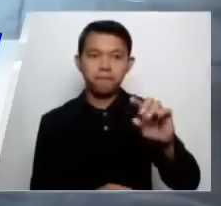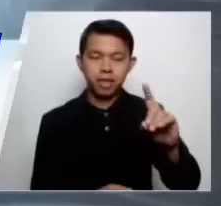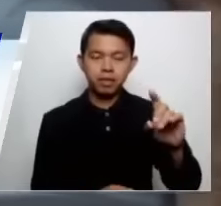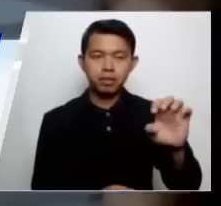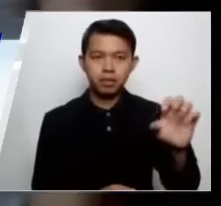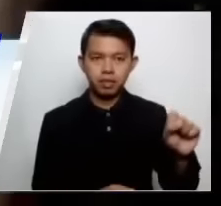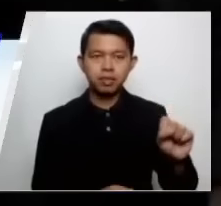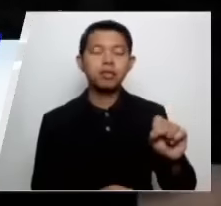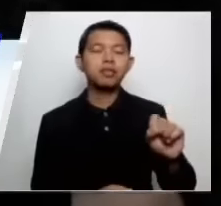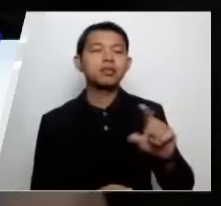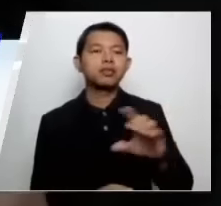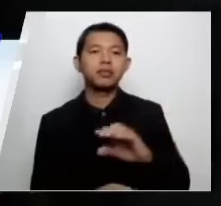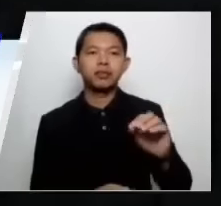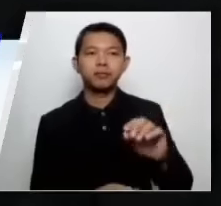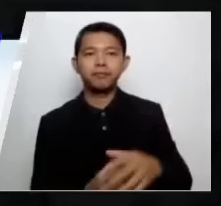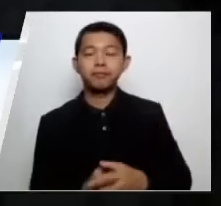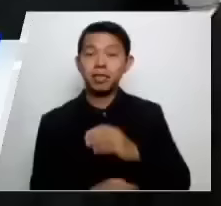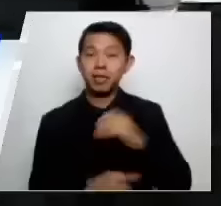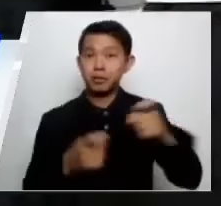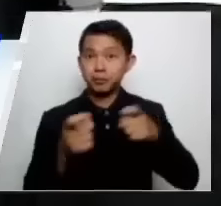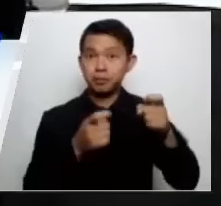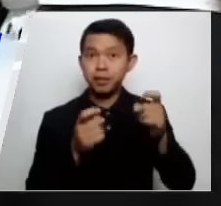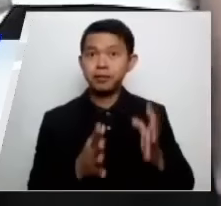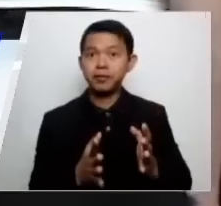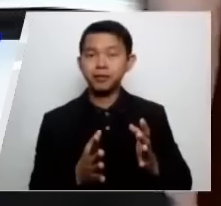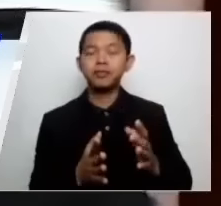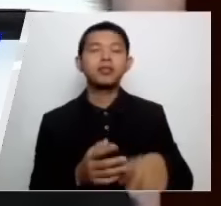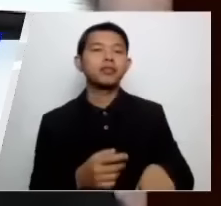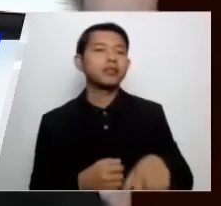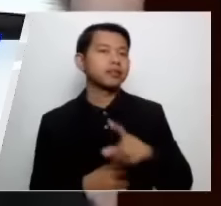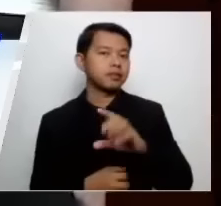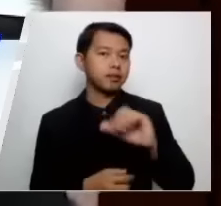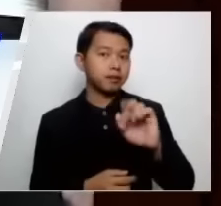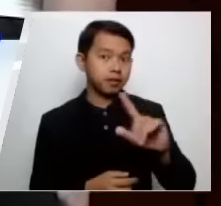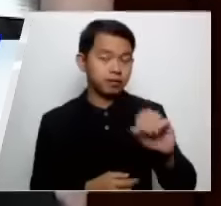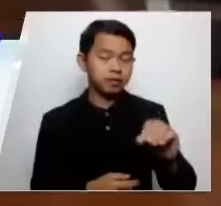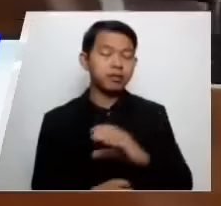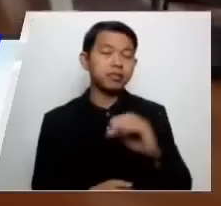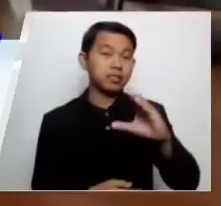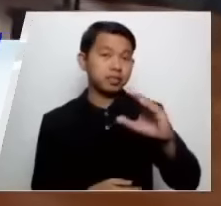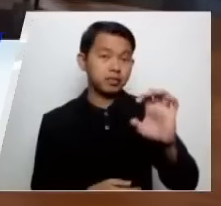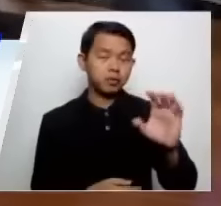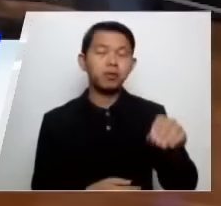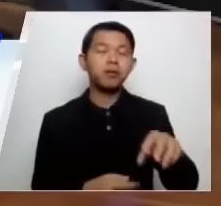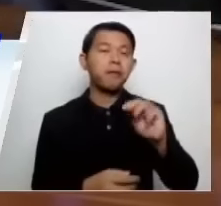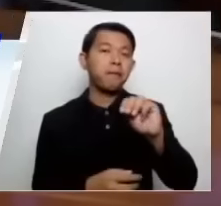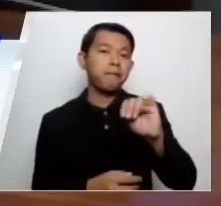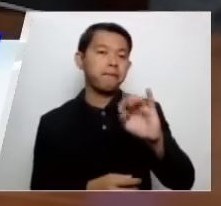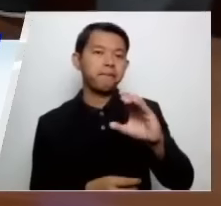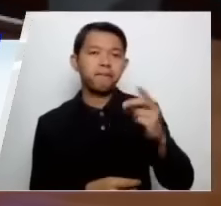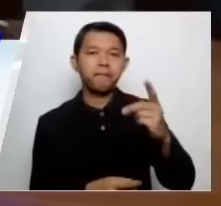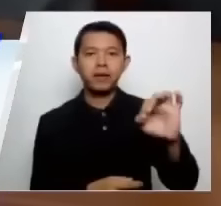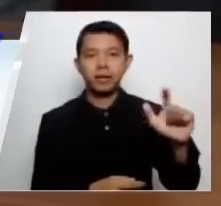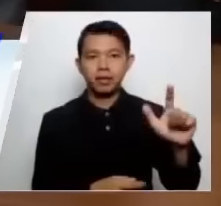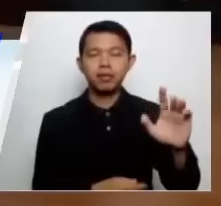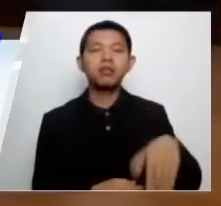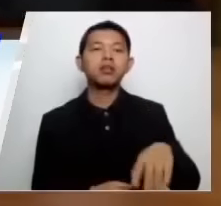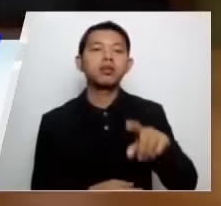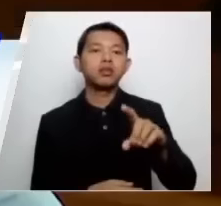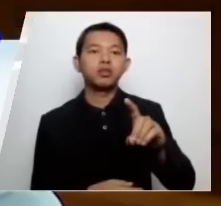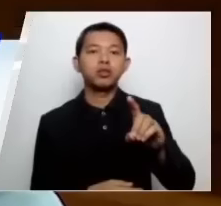manager ni Carla na si AAA Management President and CEO Michael Tubiera, at iba pang opisyal ng GMA Network.